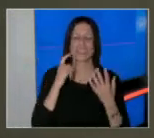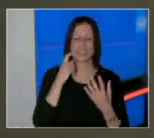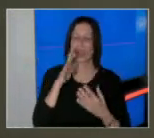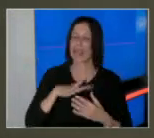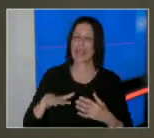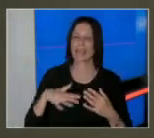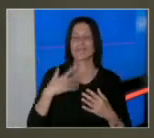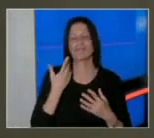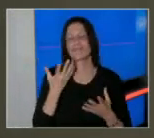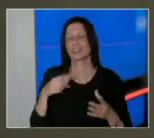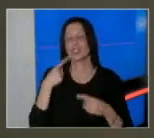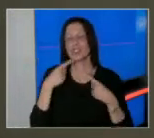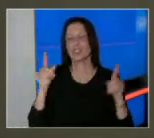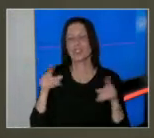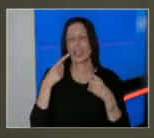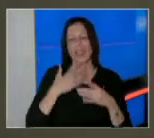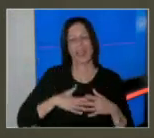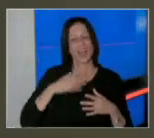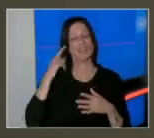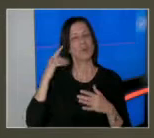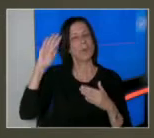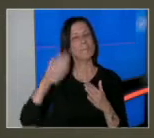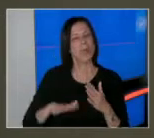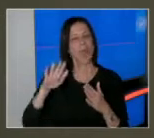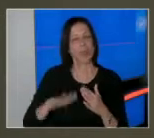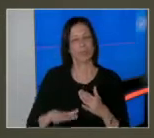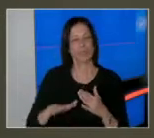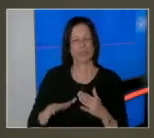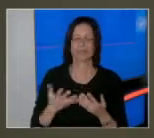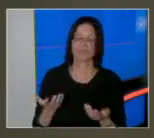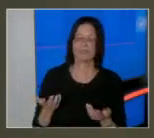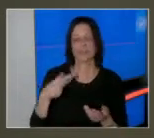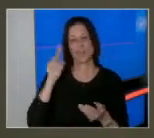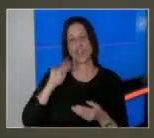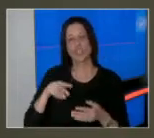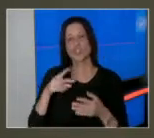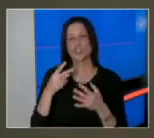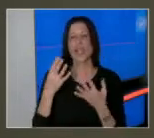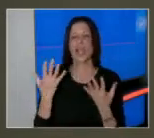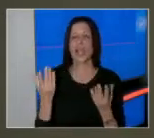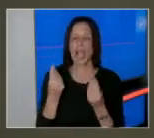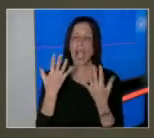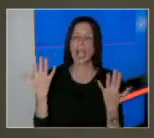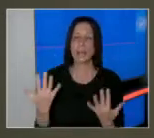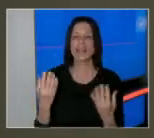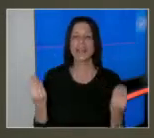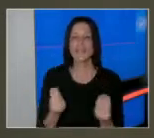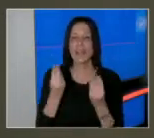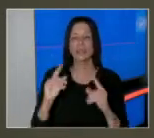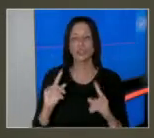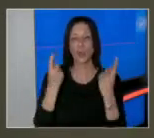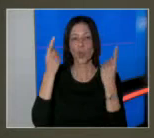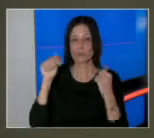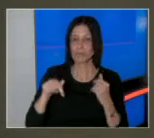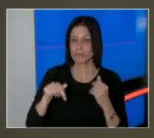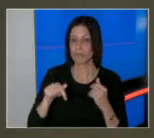המתגלגל ושירי החג נשמעו פחות, לפחות באוזניי. אבל יש עוד כמה וכמה דברים שקורים ממש אצלנו שגורמים